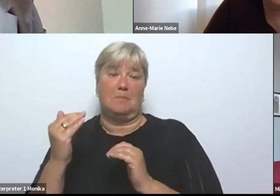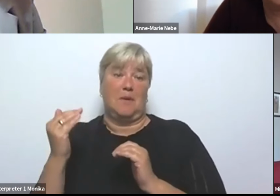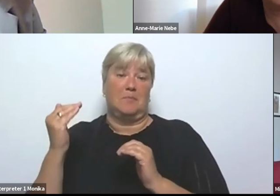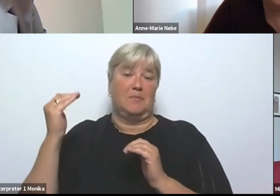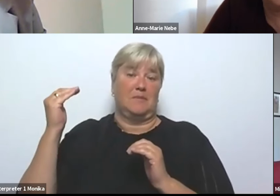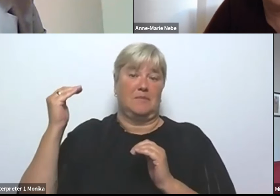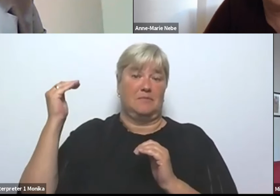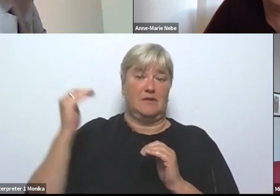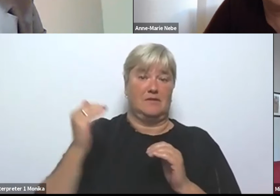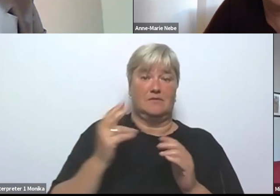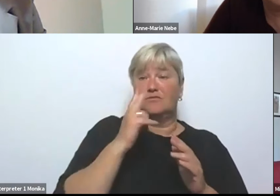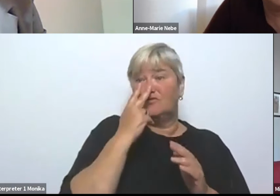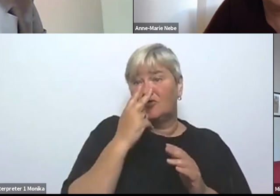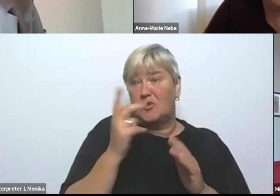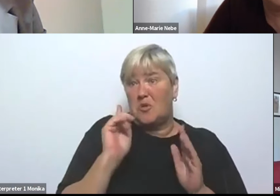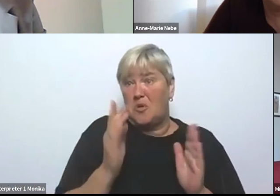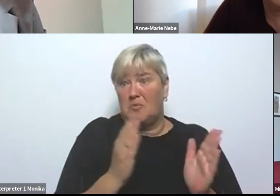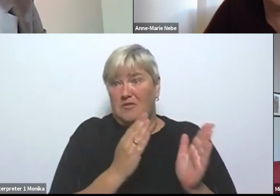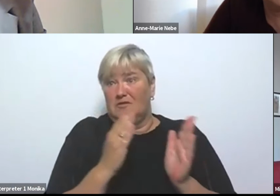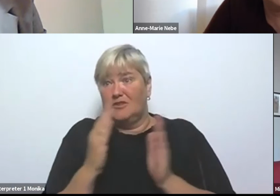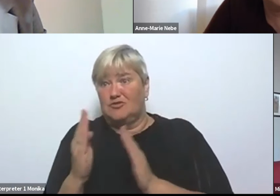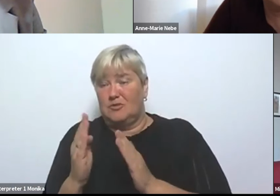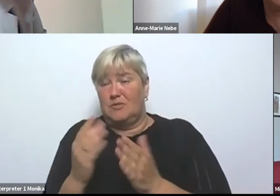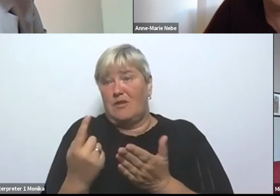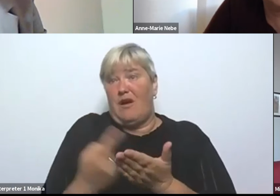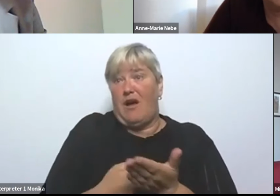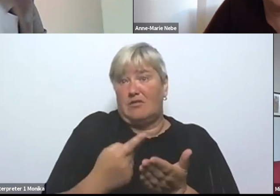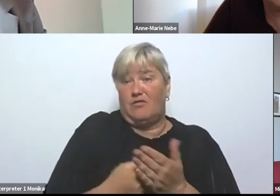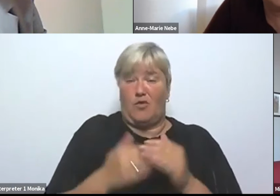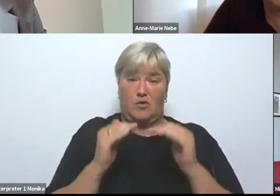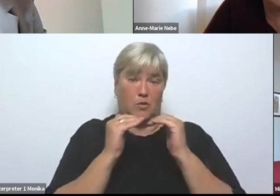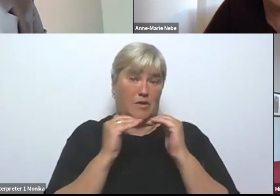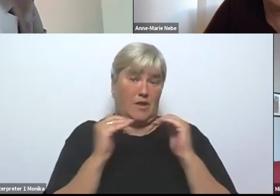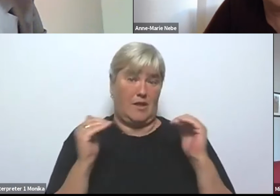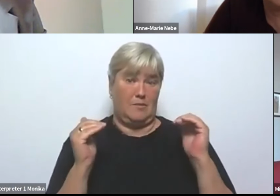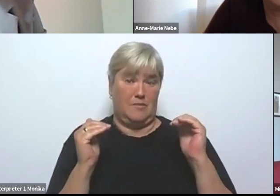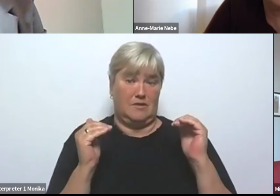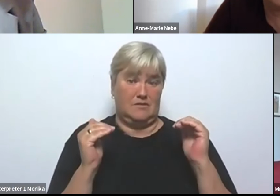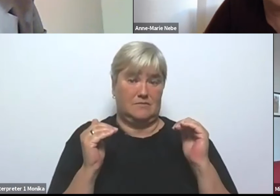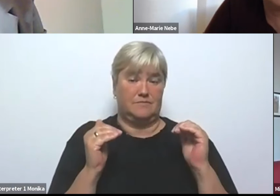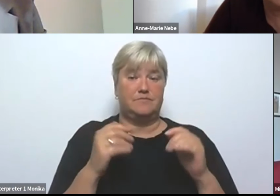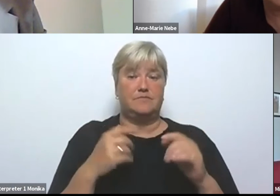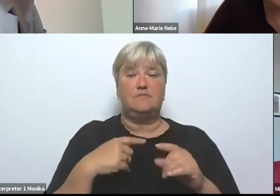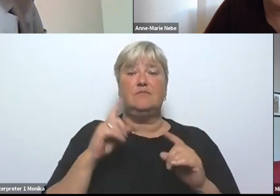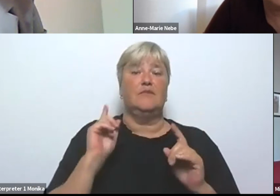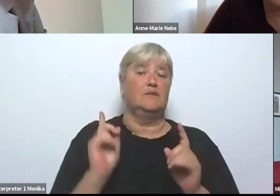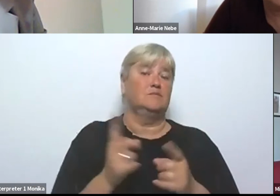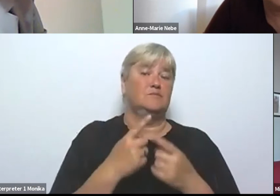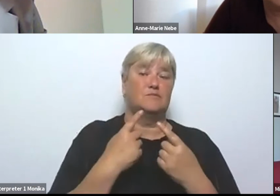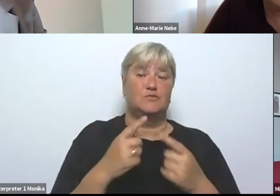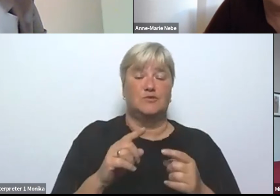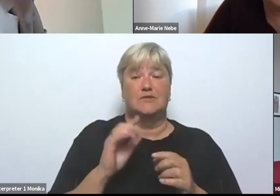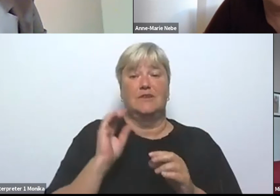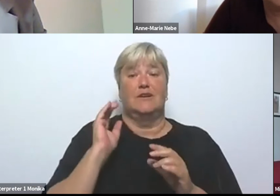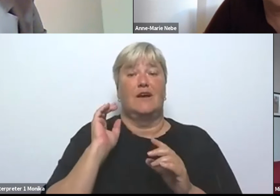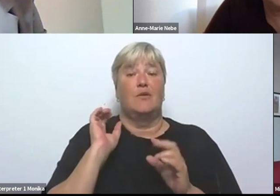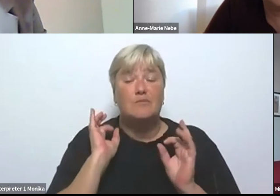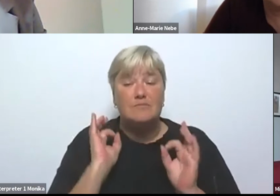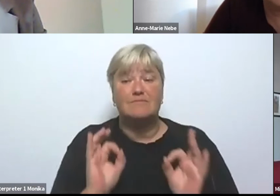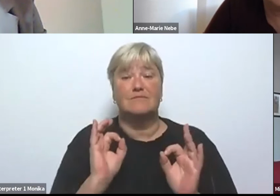ob sich Verschiebungen erkennen lassen, also auf der Anforderungsebene. Was natürlich noch nicht unbedingt immer was nachher vielleicht auch zu